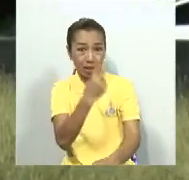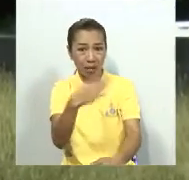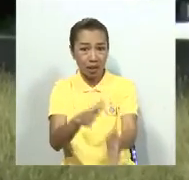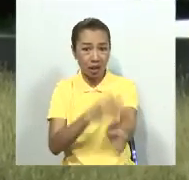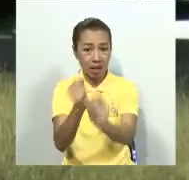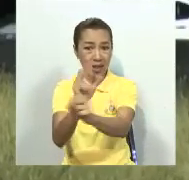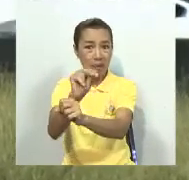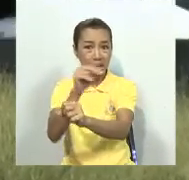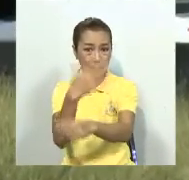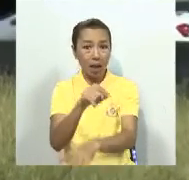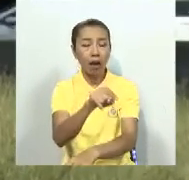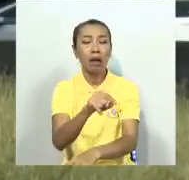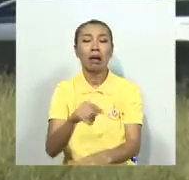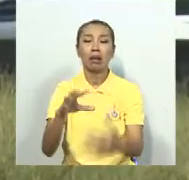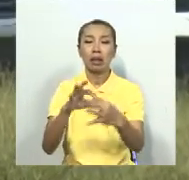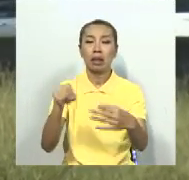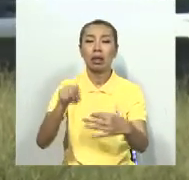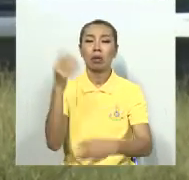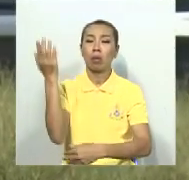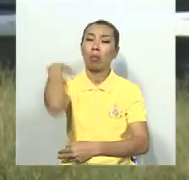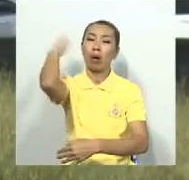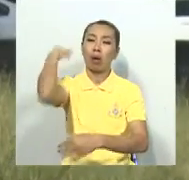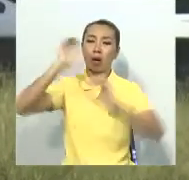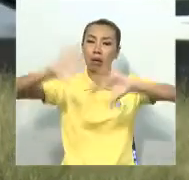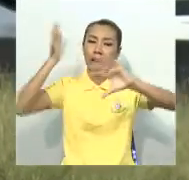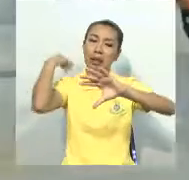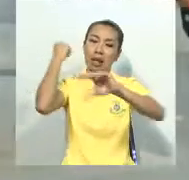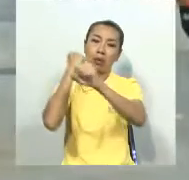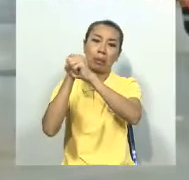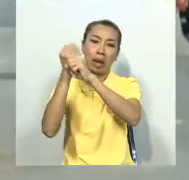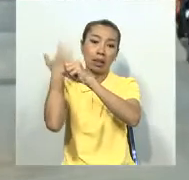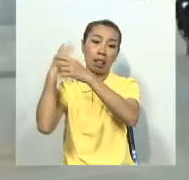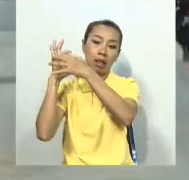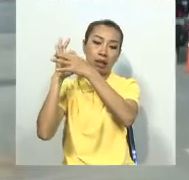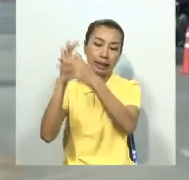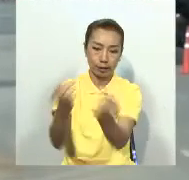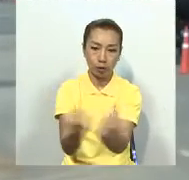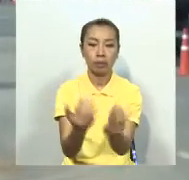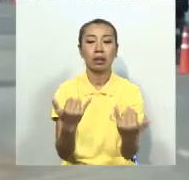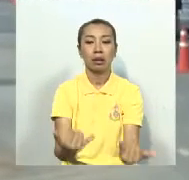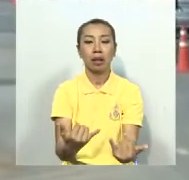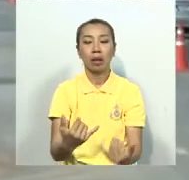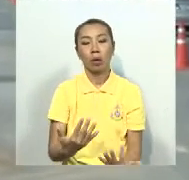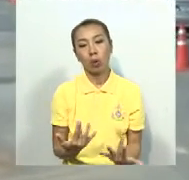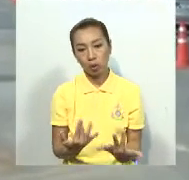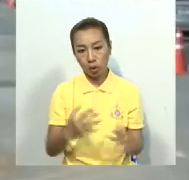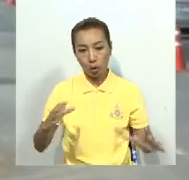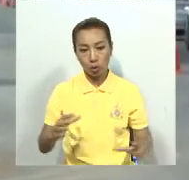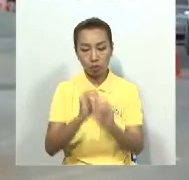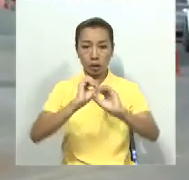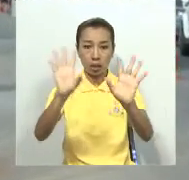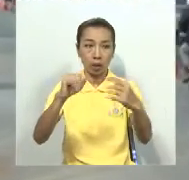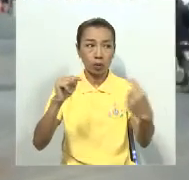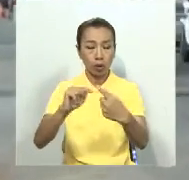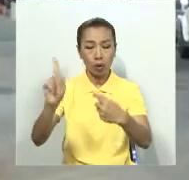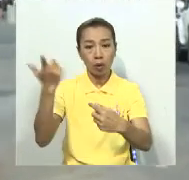ท่านนายกบอกว่าเป็นคดีที่เป็นผลมาจากการทำงานในอดีตแล้วก็ส่งผลถึงปัจจุบันขณะนี้ต้องรอความชัดเจนราย